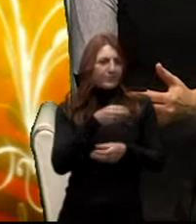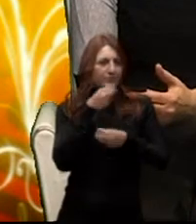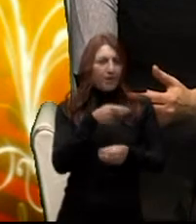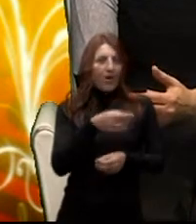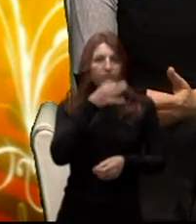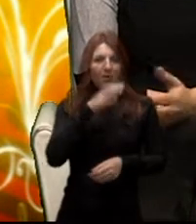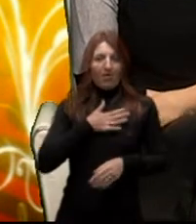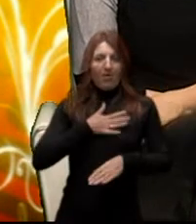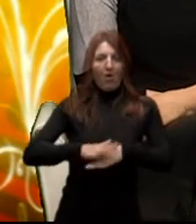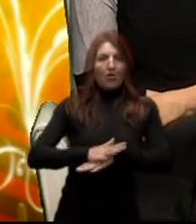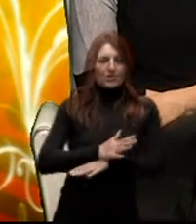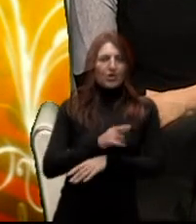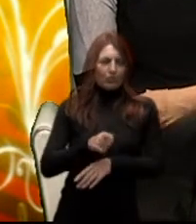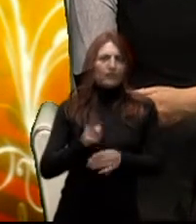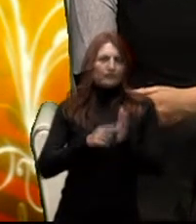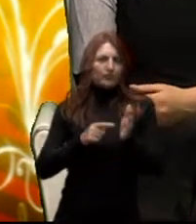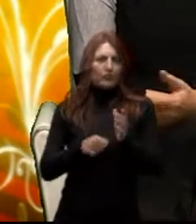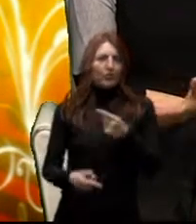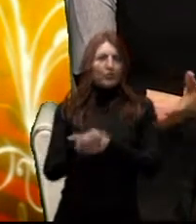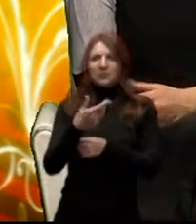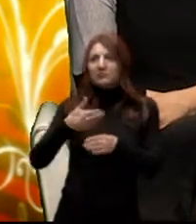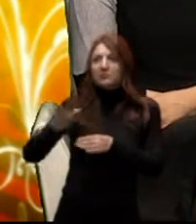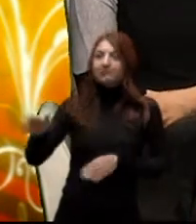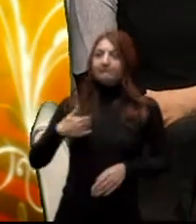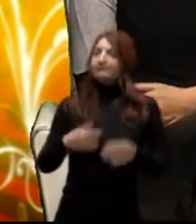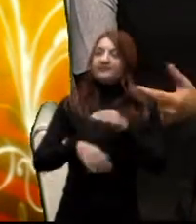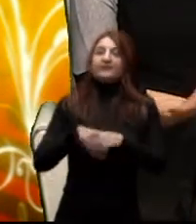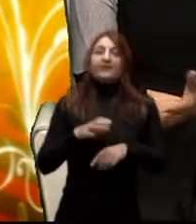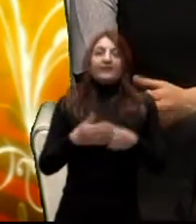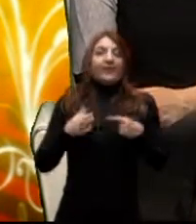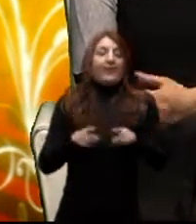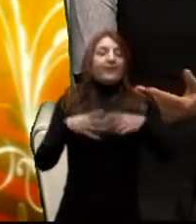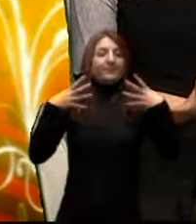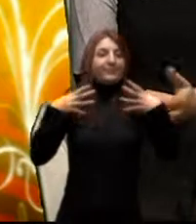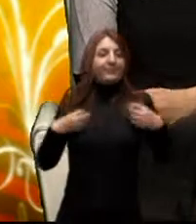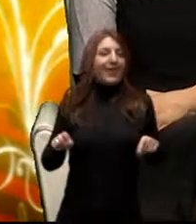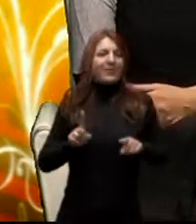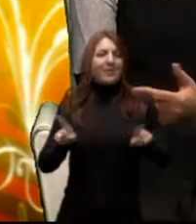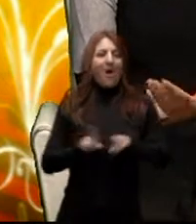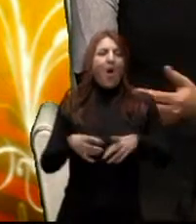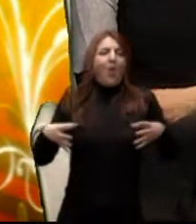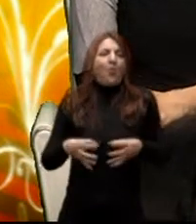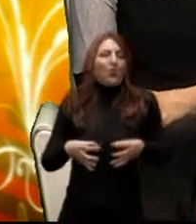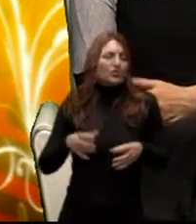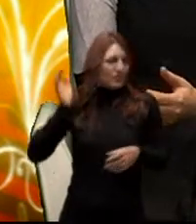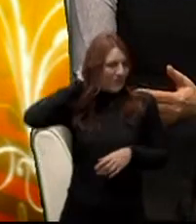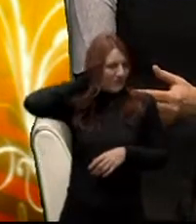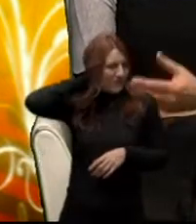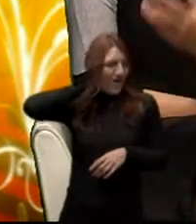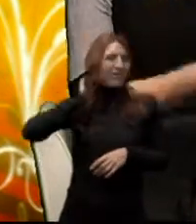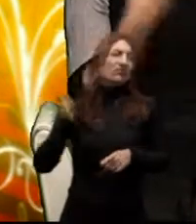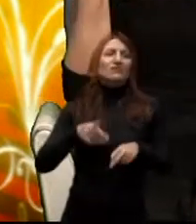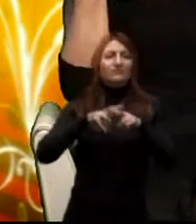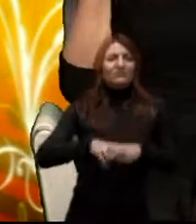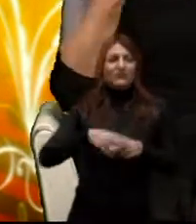bude bolje. I to se nama događa, da odu i da su zadovoljni, da nemaju zakočenost vrata, što isto je jedna od simptoma, osim glavobolje,